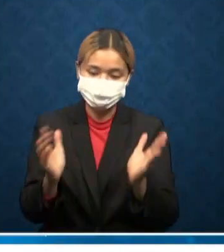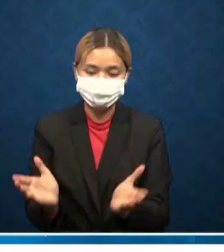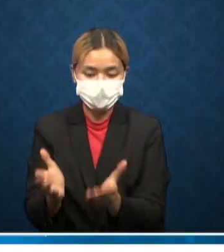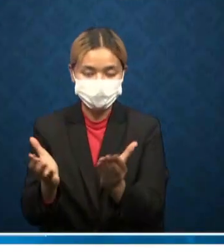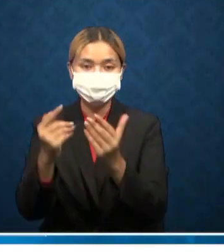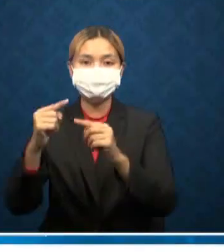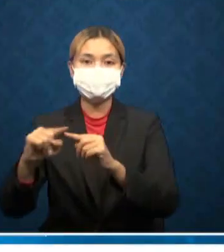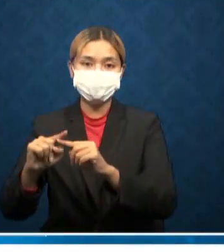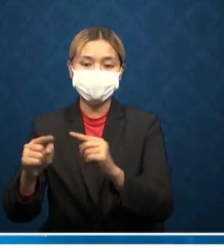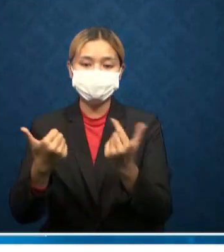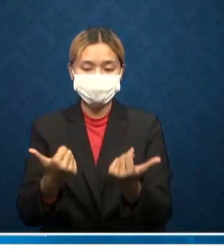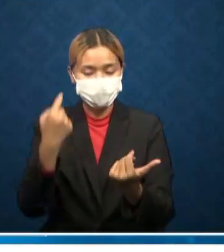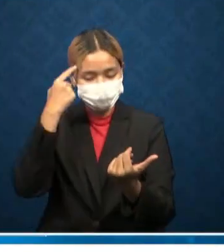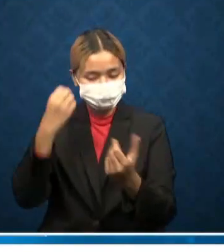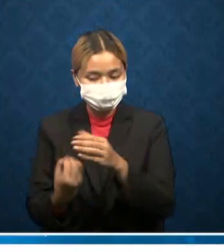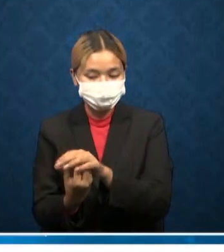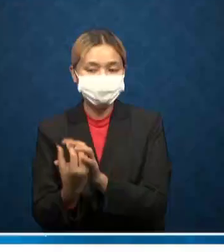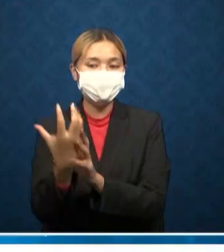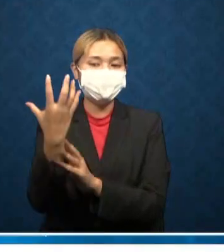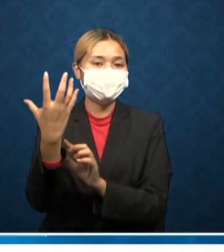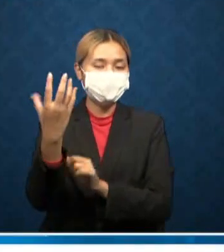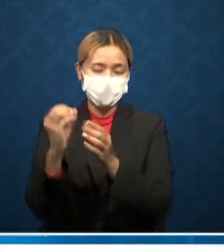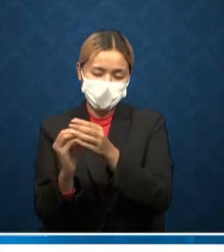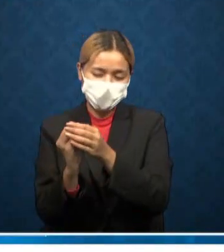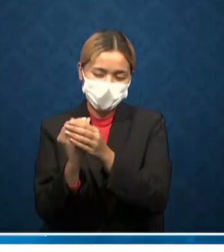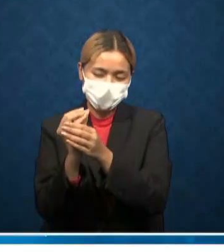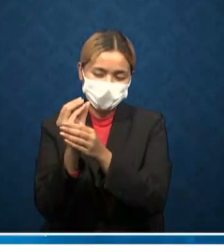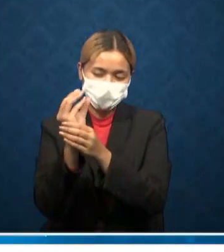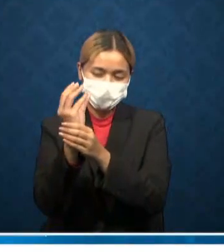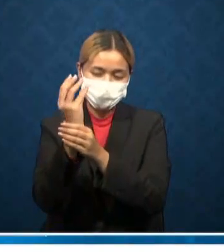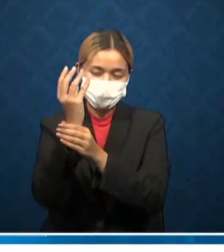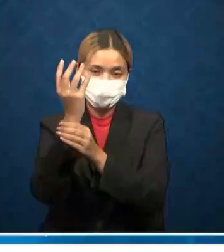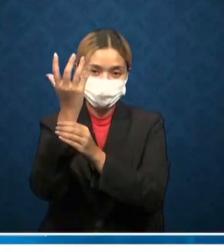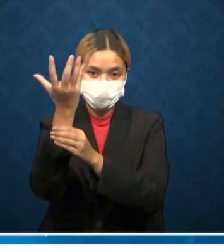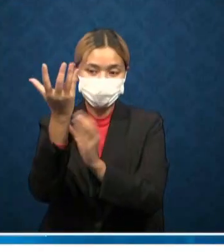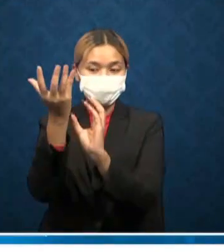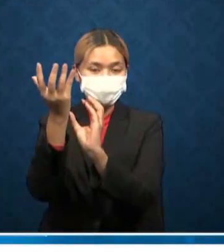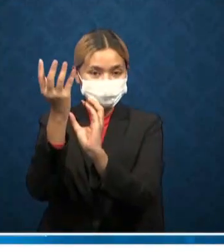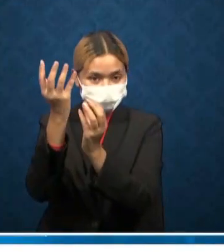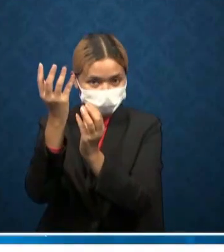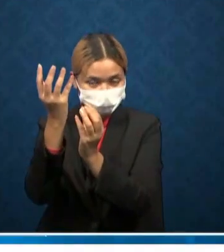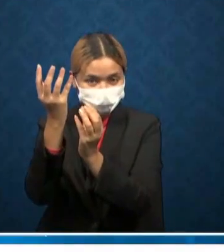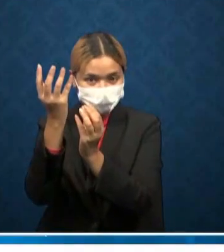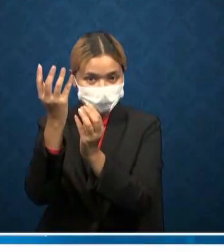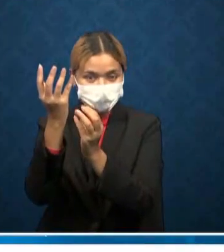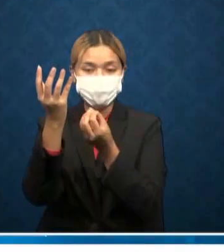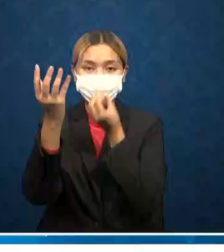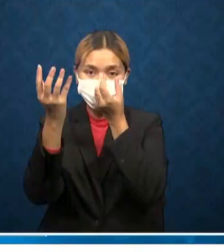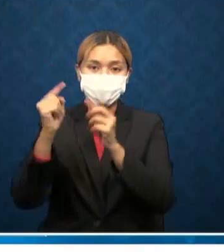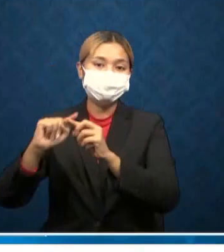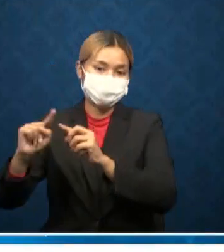นะคะต้นไม้นี้ก็จะโง่อานามติดอกออกผลให้ผลลัพธ์ที่เป็นเศรษฐกิจ